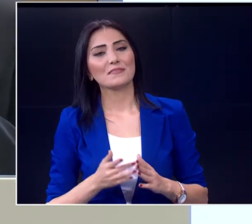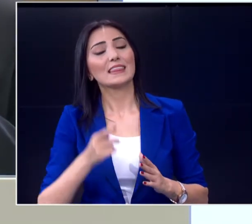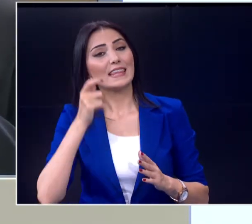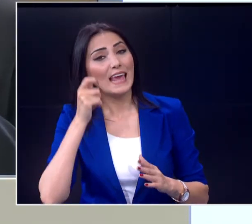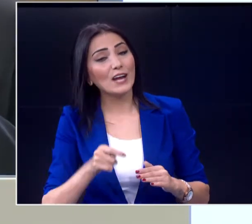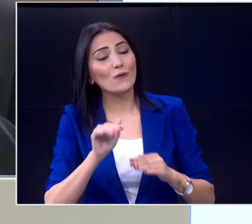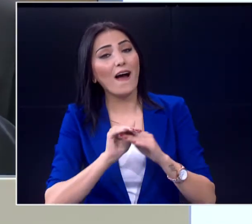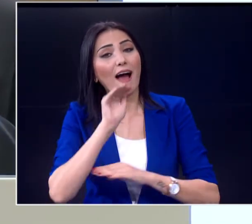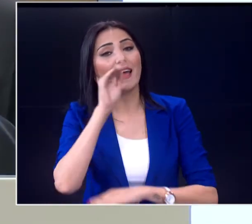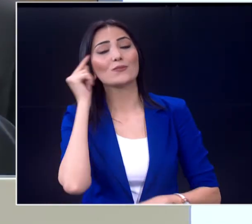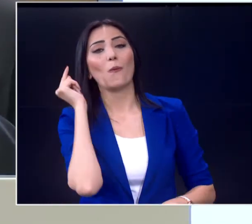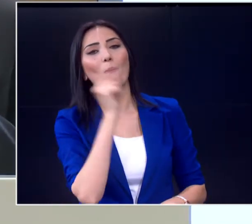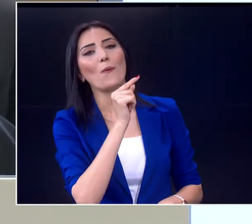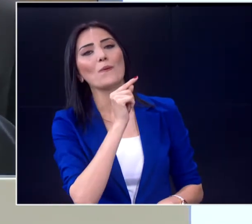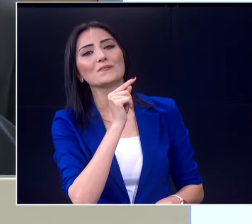gerçek hayat o.